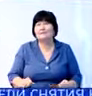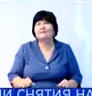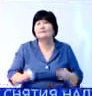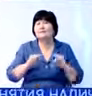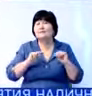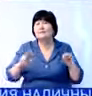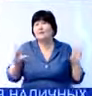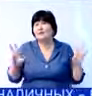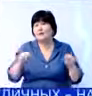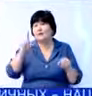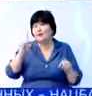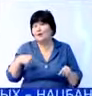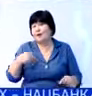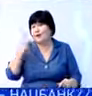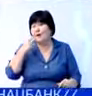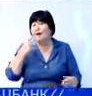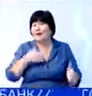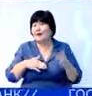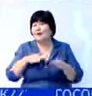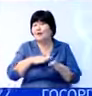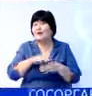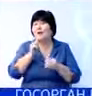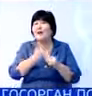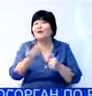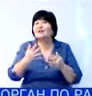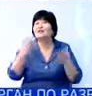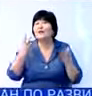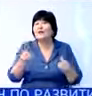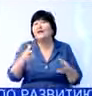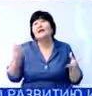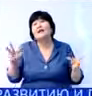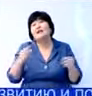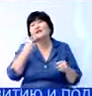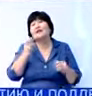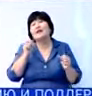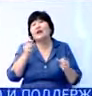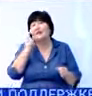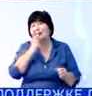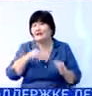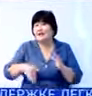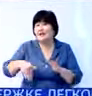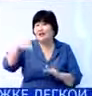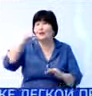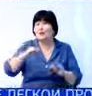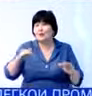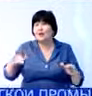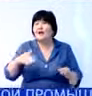Учитель – счастливый человек, я думаю. Радостью наполнен каждый его день. Это счастье – видеть, как на глазах растут ученики,